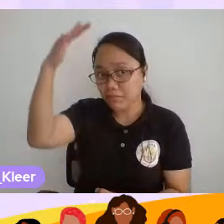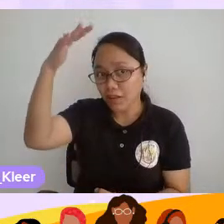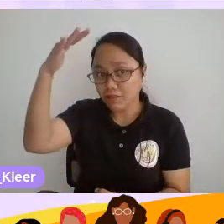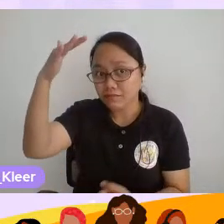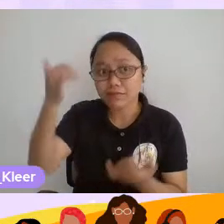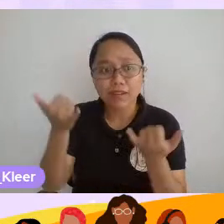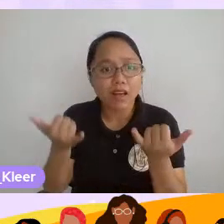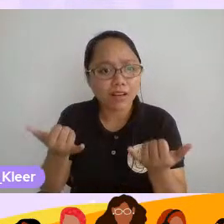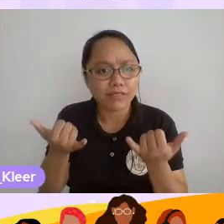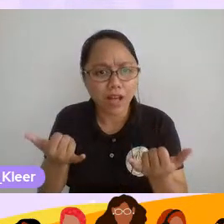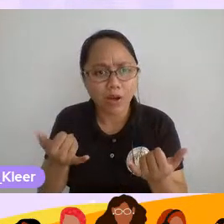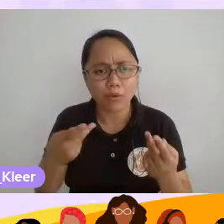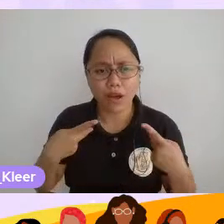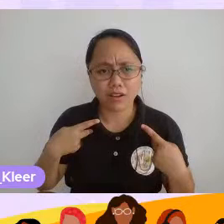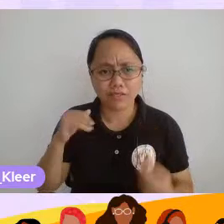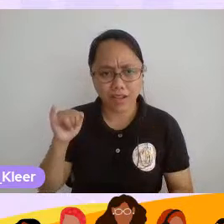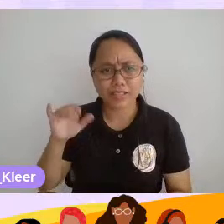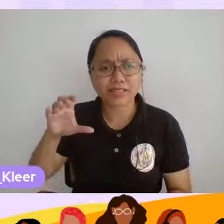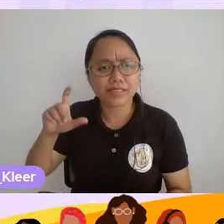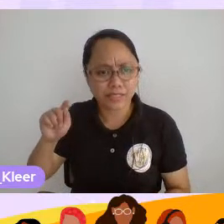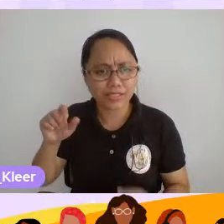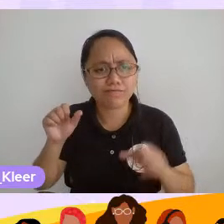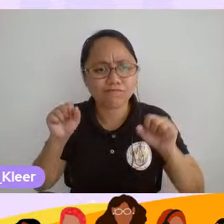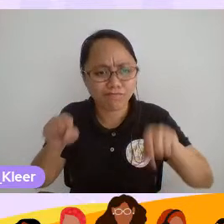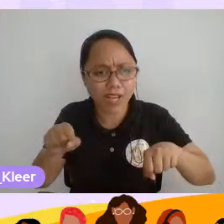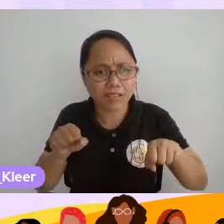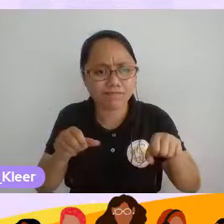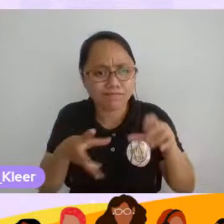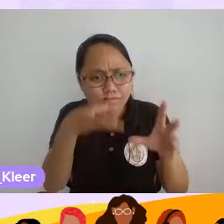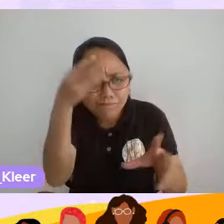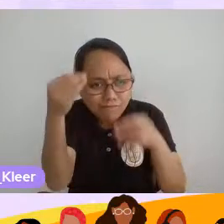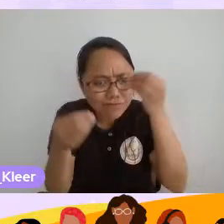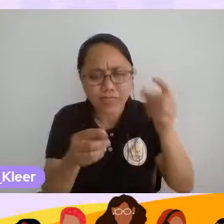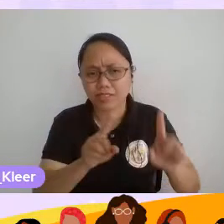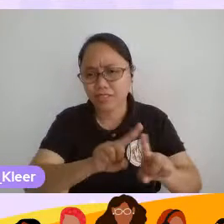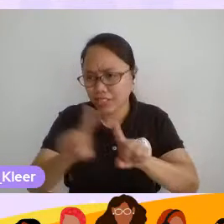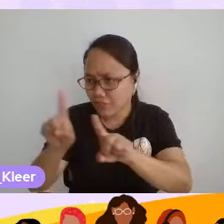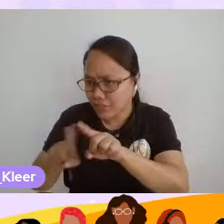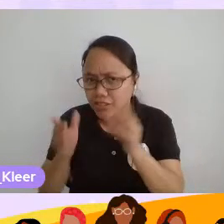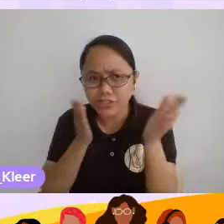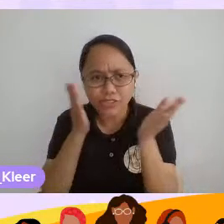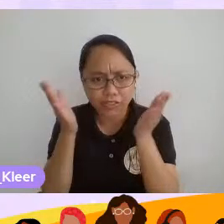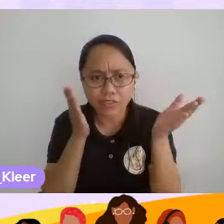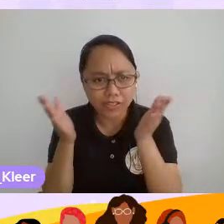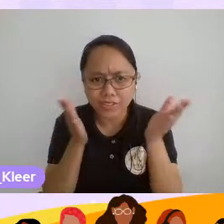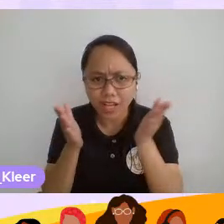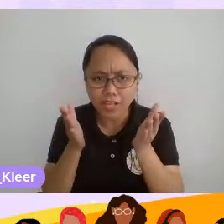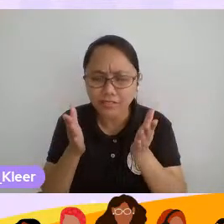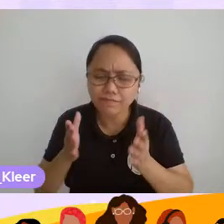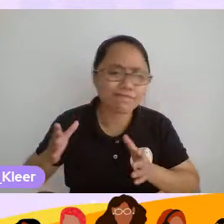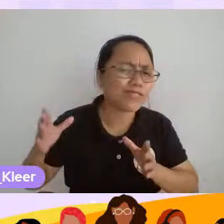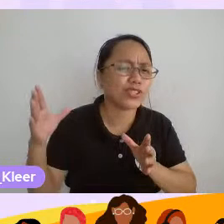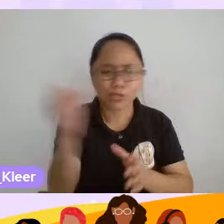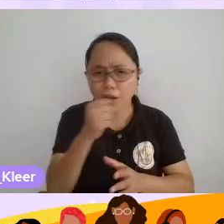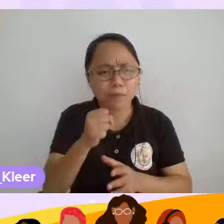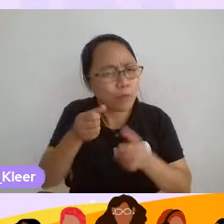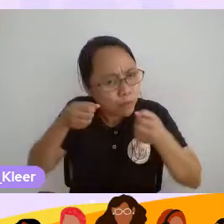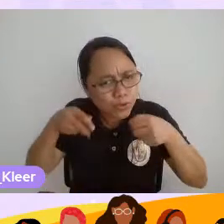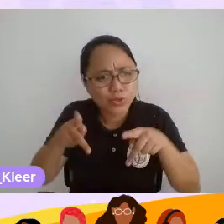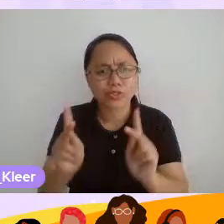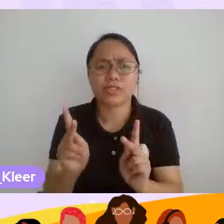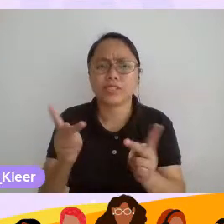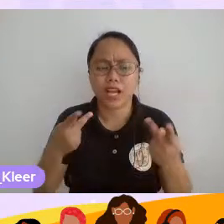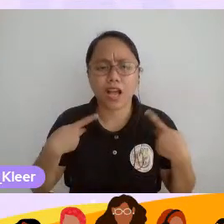on ICT, you could always avail of the different services po na ibinibigay ng iba't ibang mga ahensya na narinig nyo po